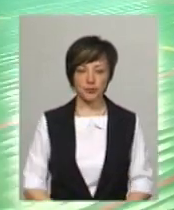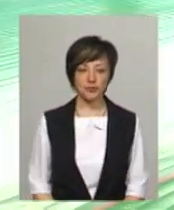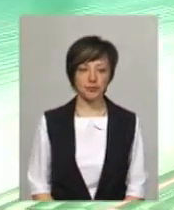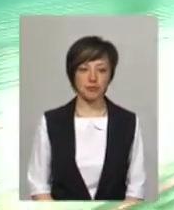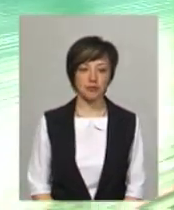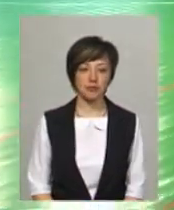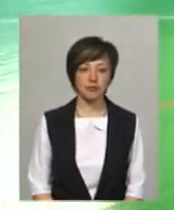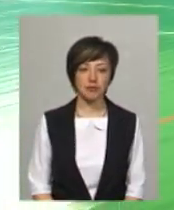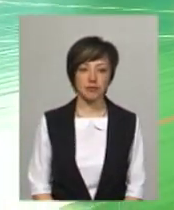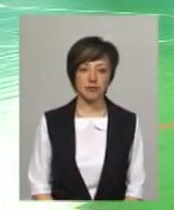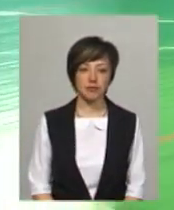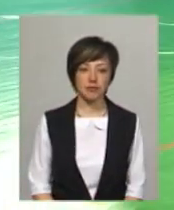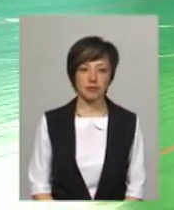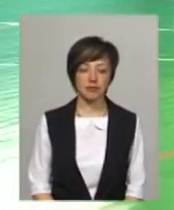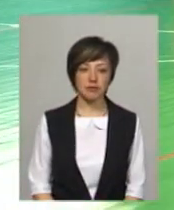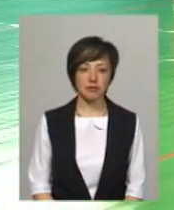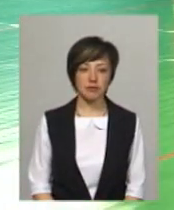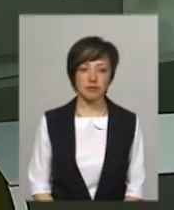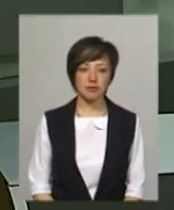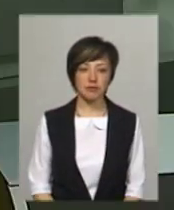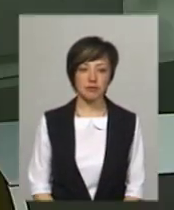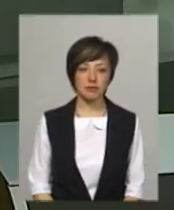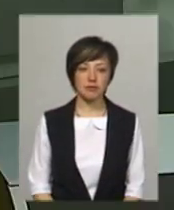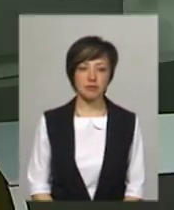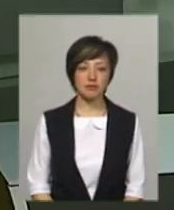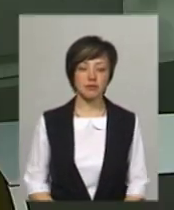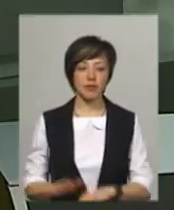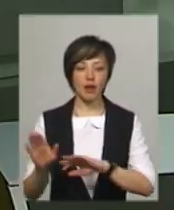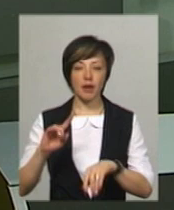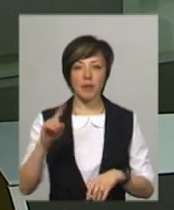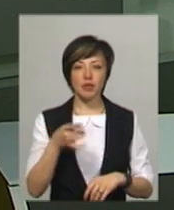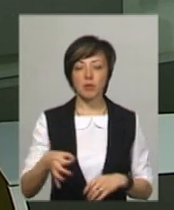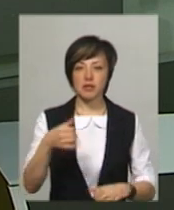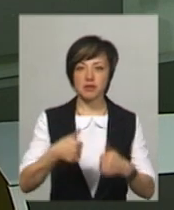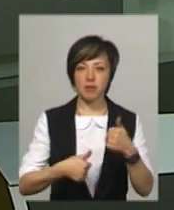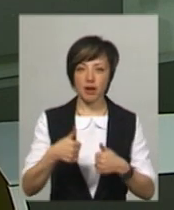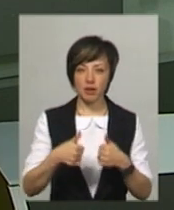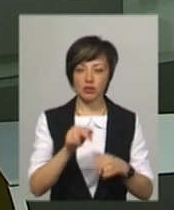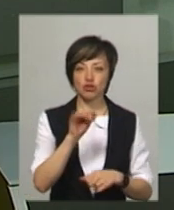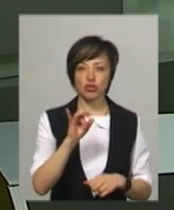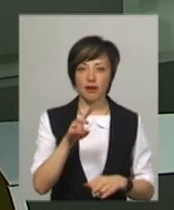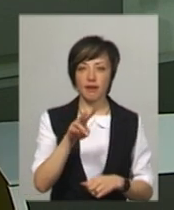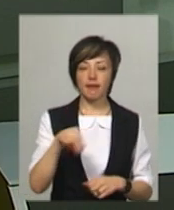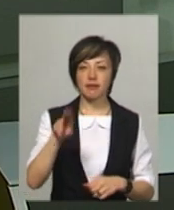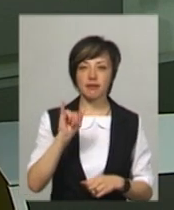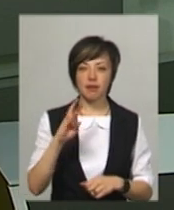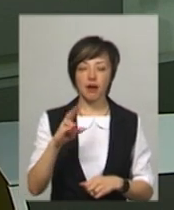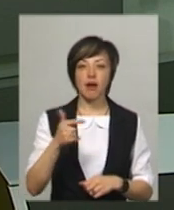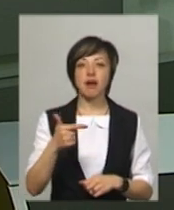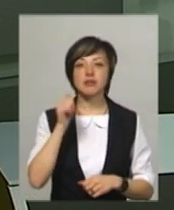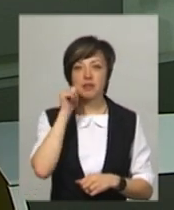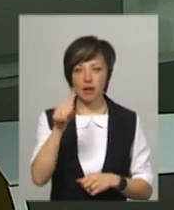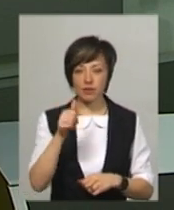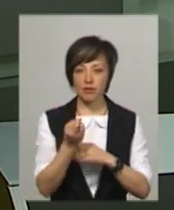Андрій Гуменний, Юрій Чорний, новини Поділля Центр. Перші обласні змагання з черлідингу розпочнуться завтра о півдні в